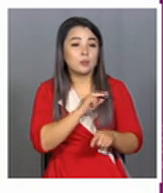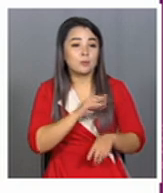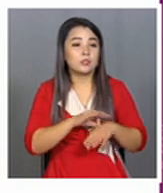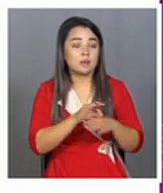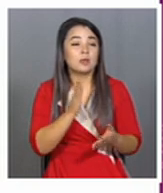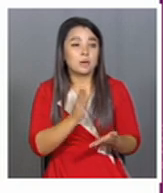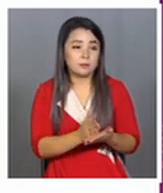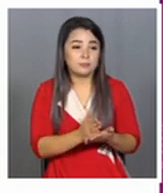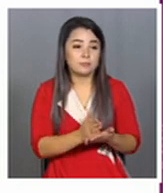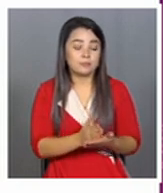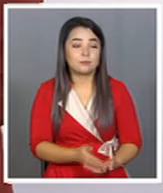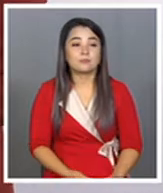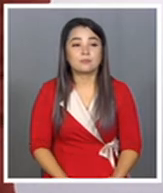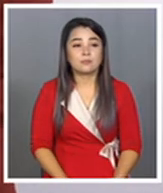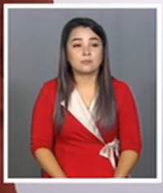мүмкін.